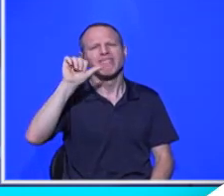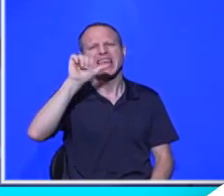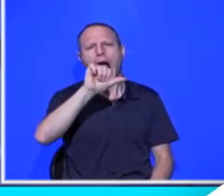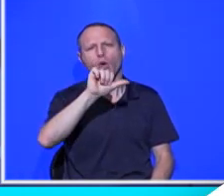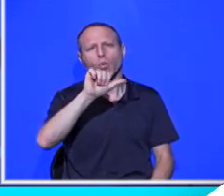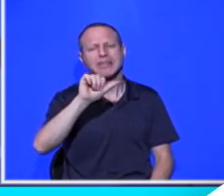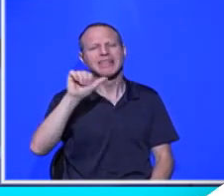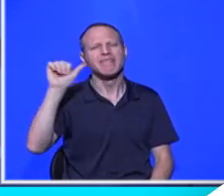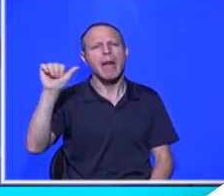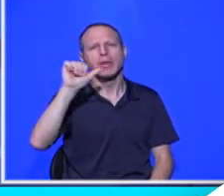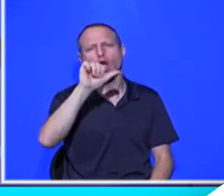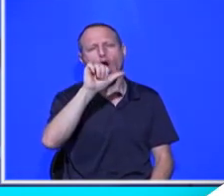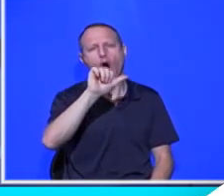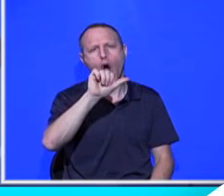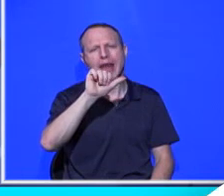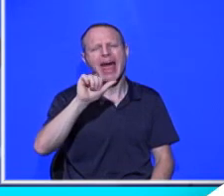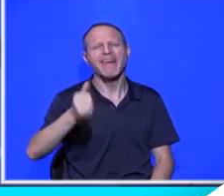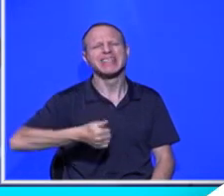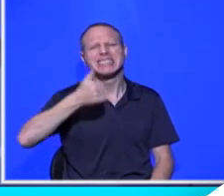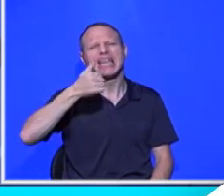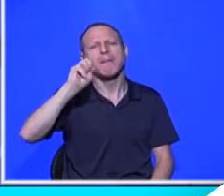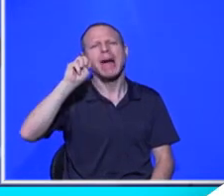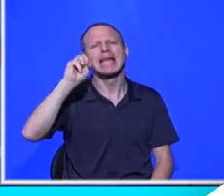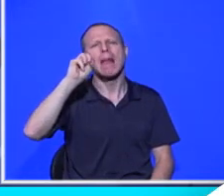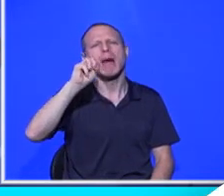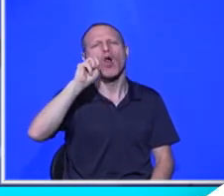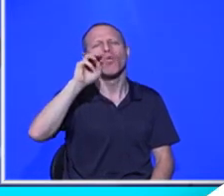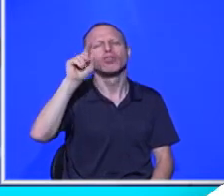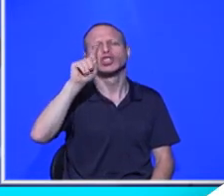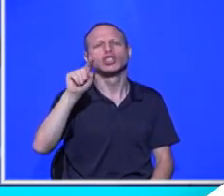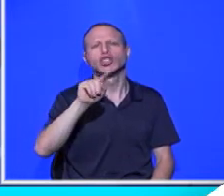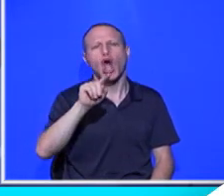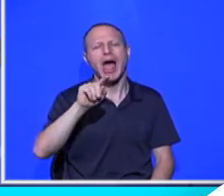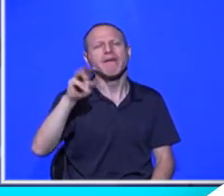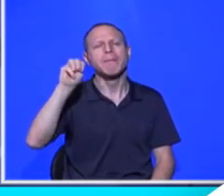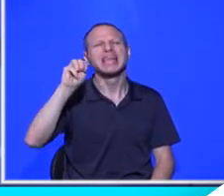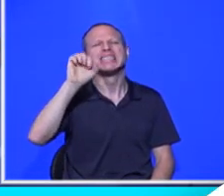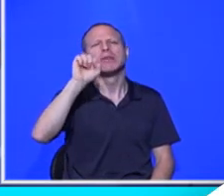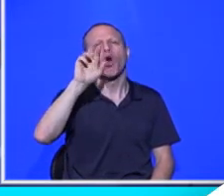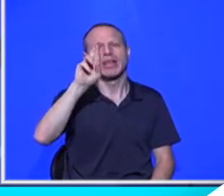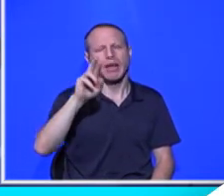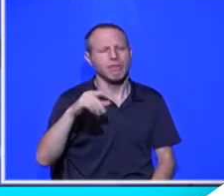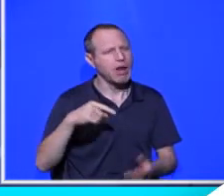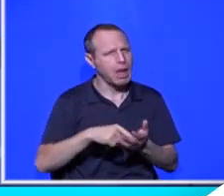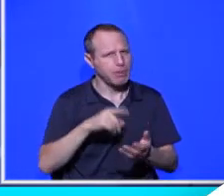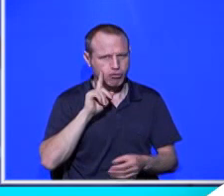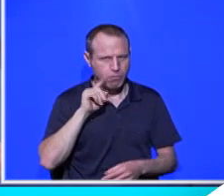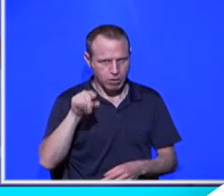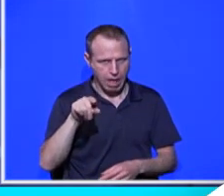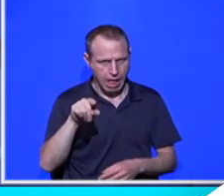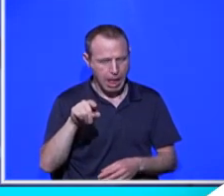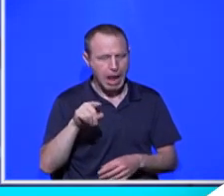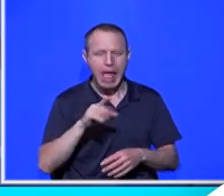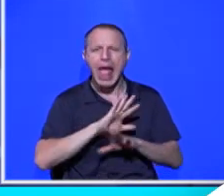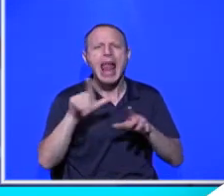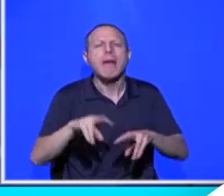ואמיר אוחנה וסר מייקל מחלוף זוהר ומירי סיבוני רגב. למה הם יותר גרועים? כי השמות האלה שהזכרתי עכשיו, אין להם קיום